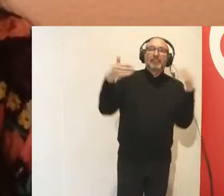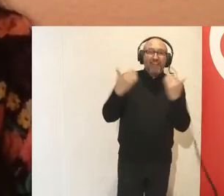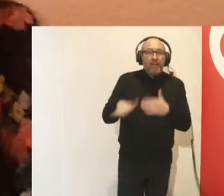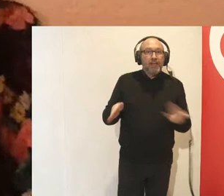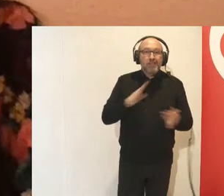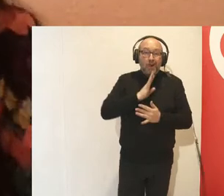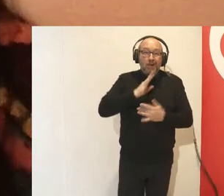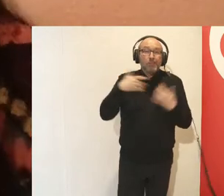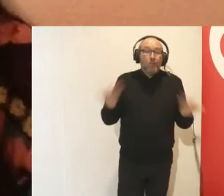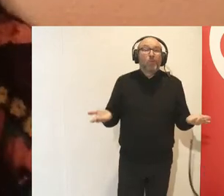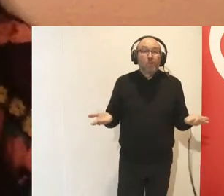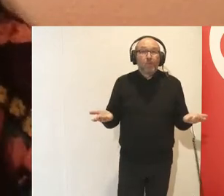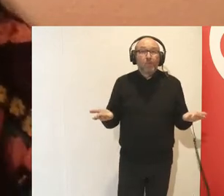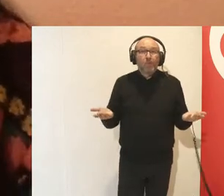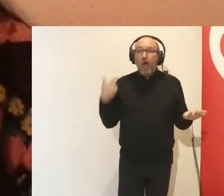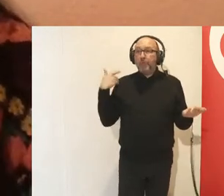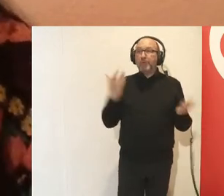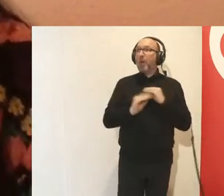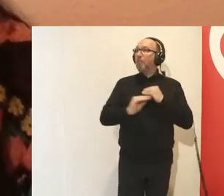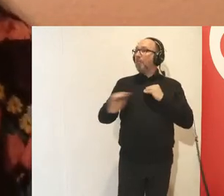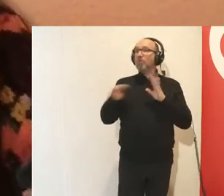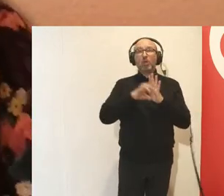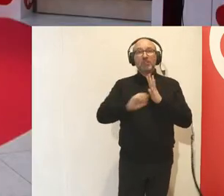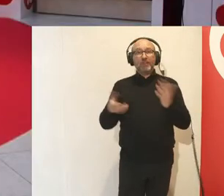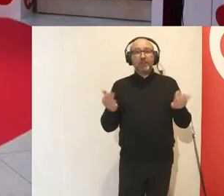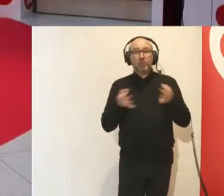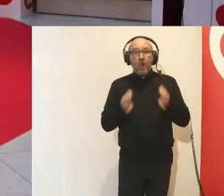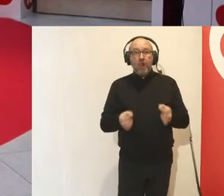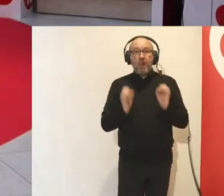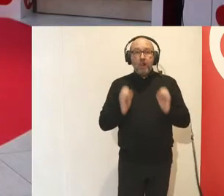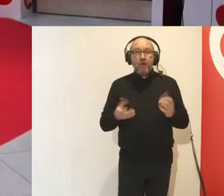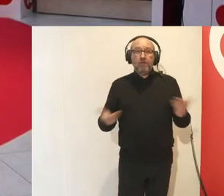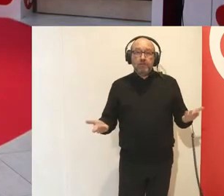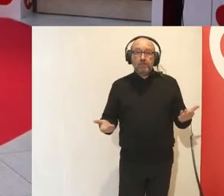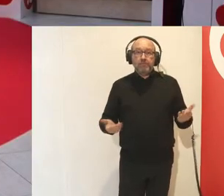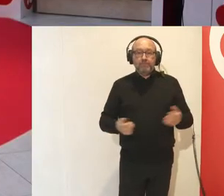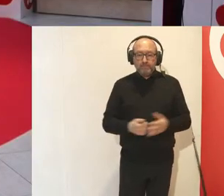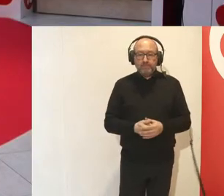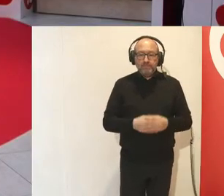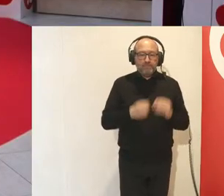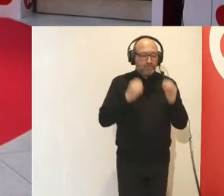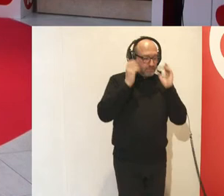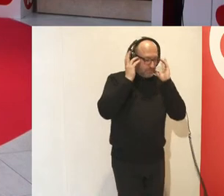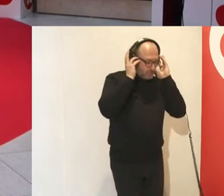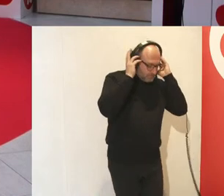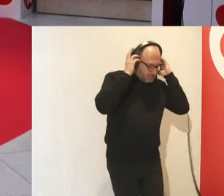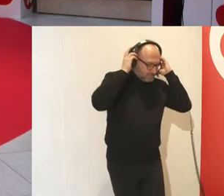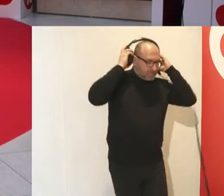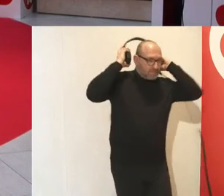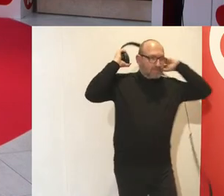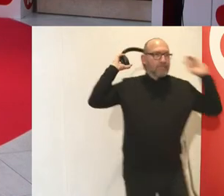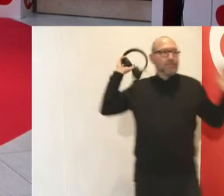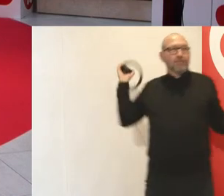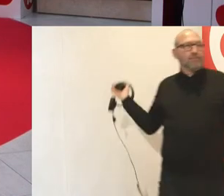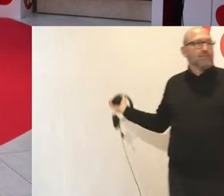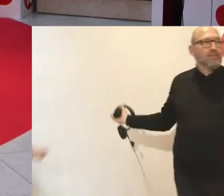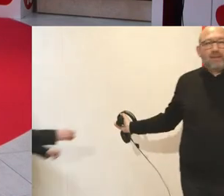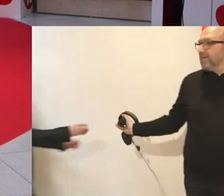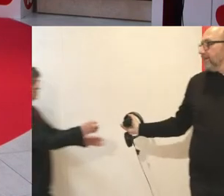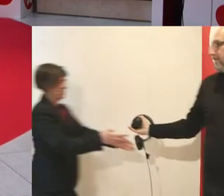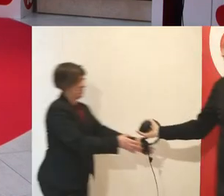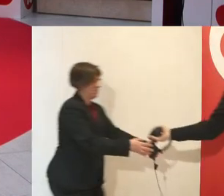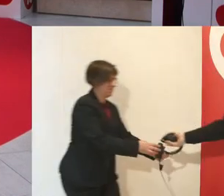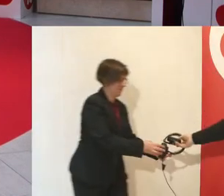diesem jahr bisher keine konsequenzen spielen müssen pia du siehst aus als ob du was sagen willst dazu oder